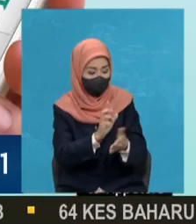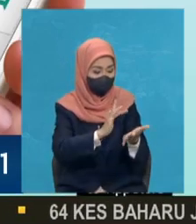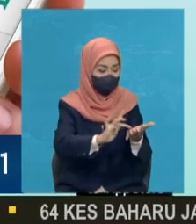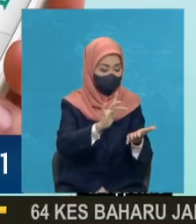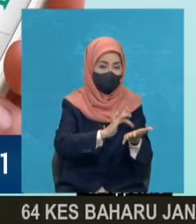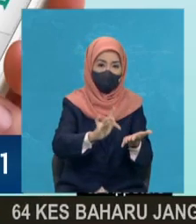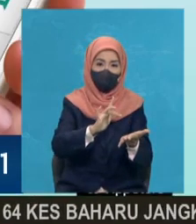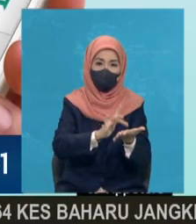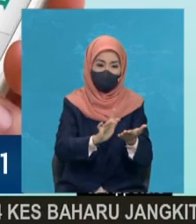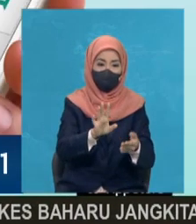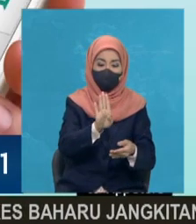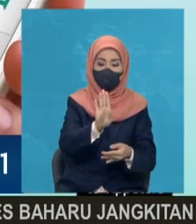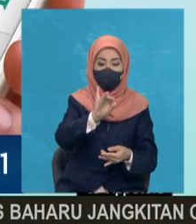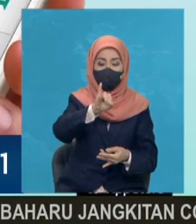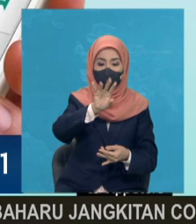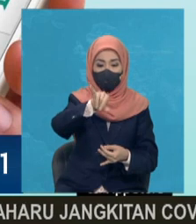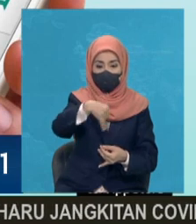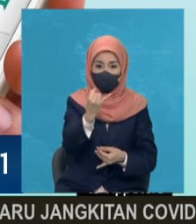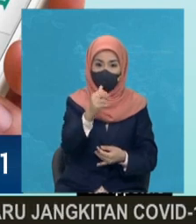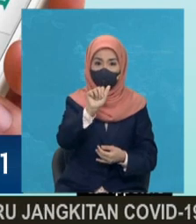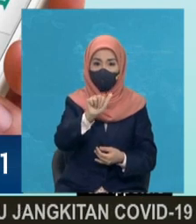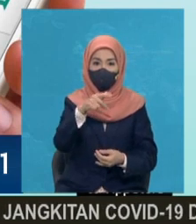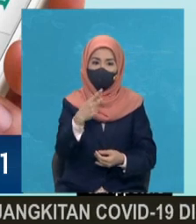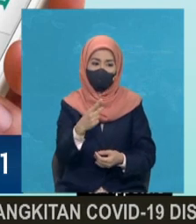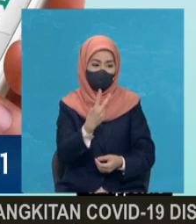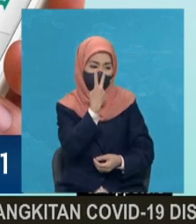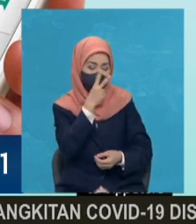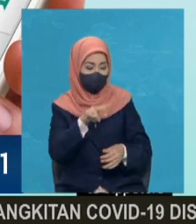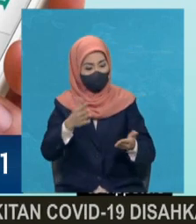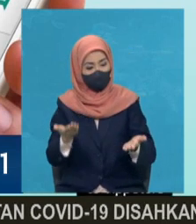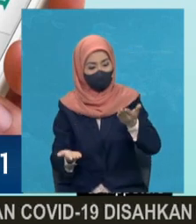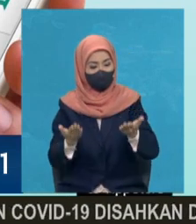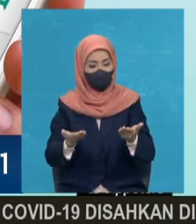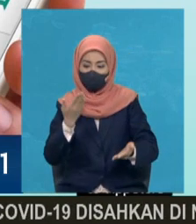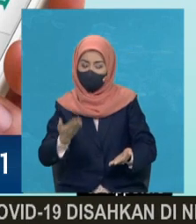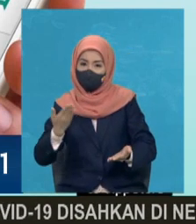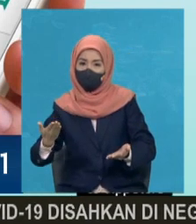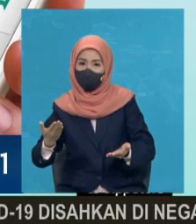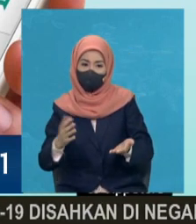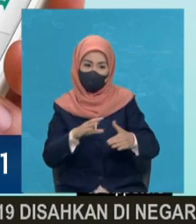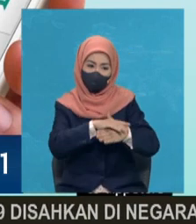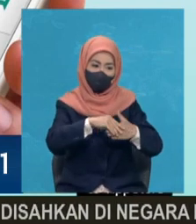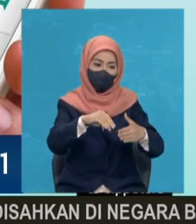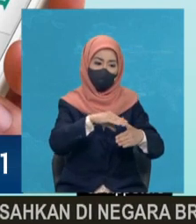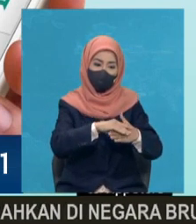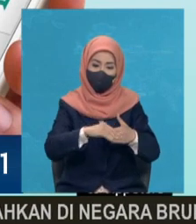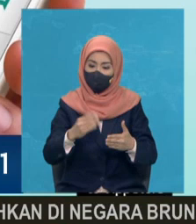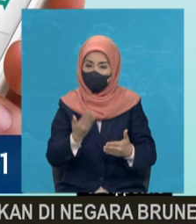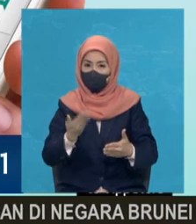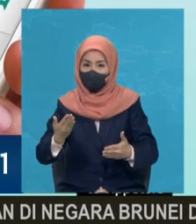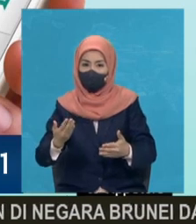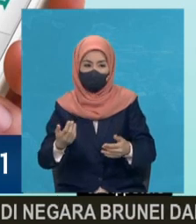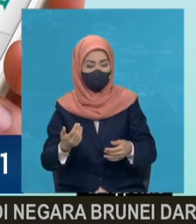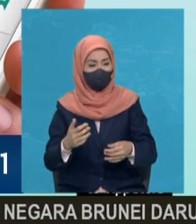bijak bagi membuat perut bandingkan harga dan pilihan harga barangan adalah berbeza